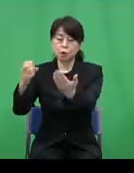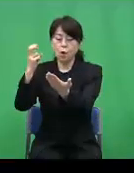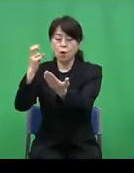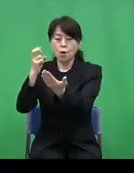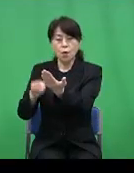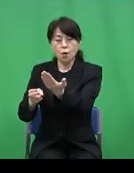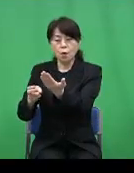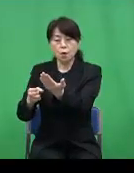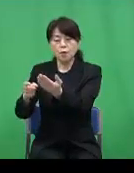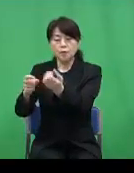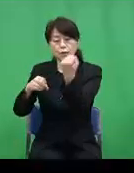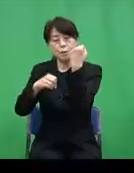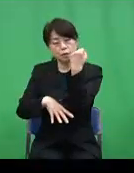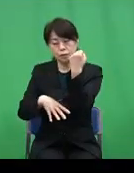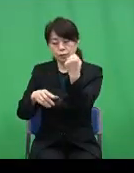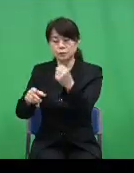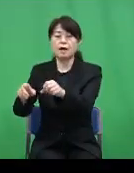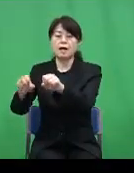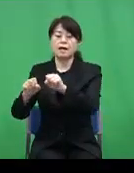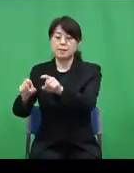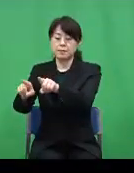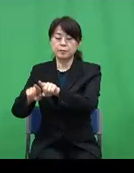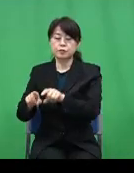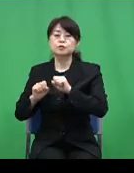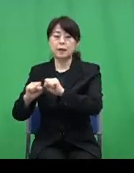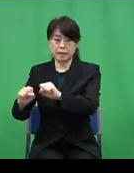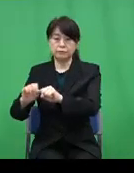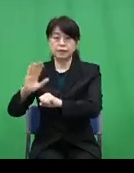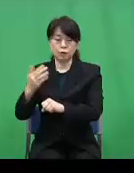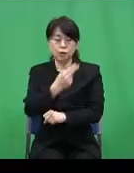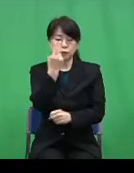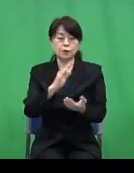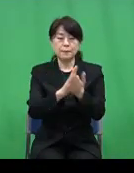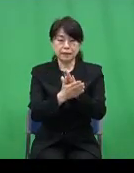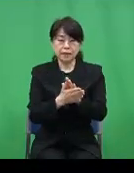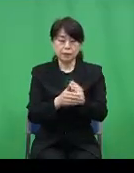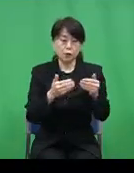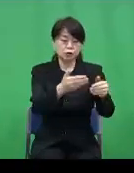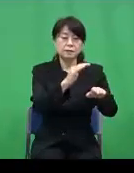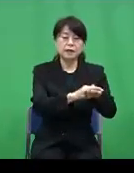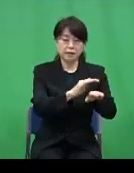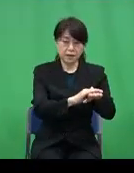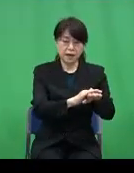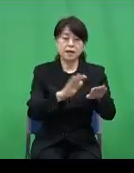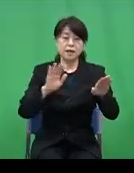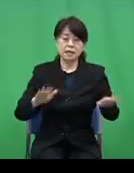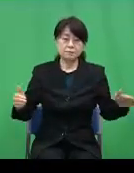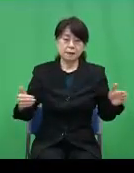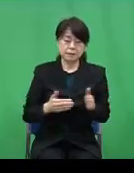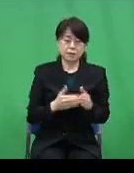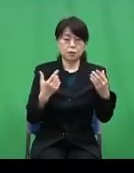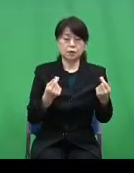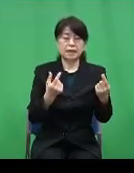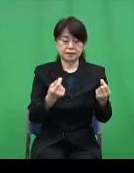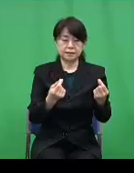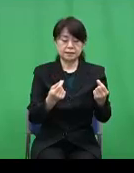ものはもちろん、まあ、実施するとして、まあ、テーマ県の運用としてはできるだけ今まで通りです